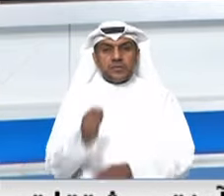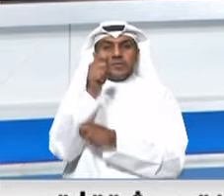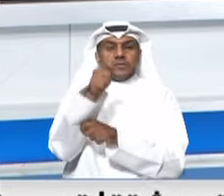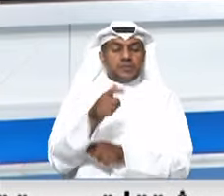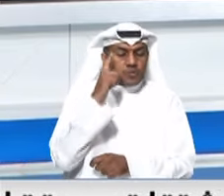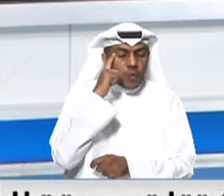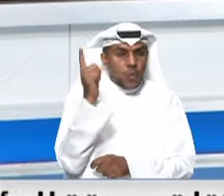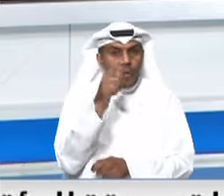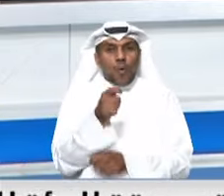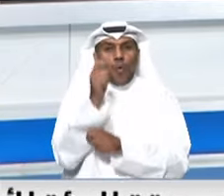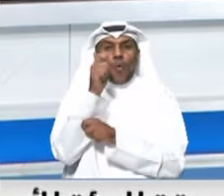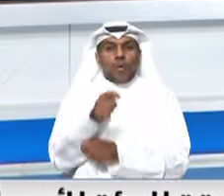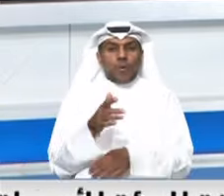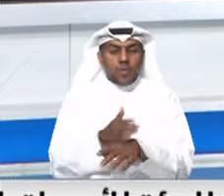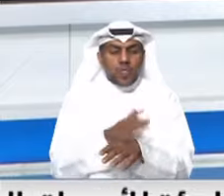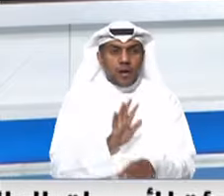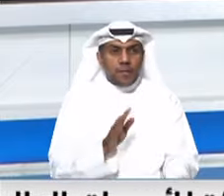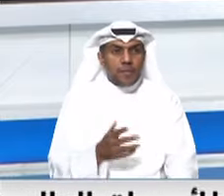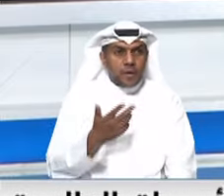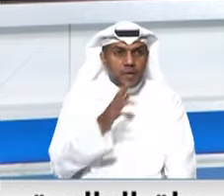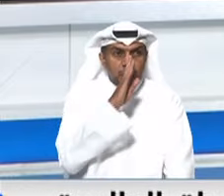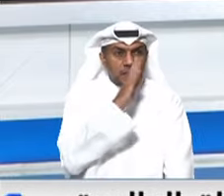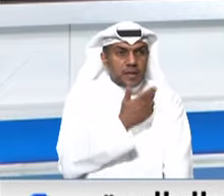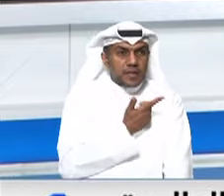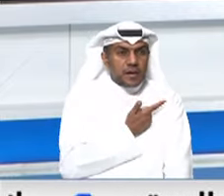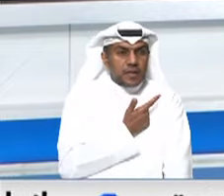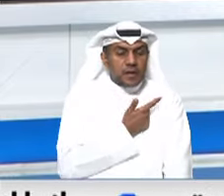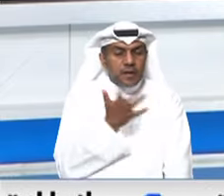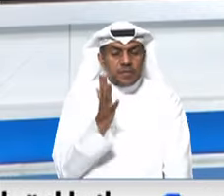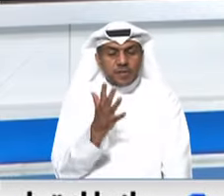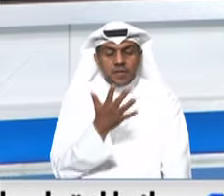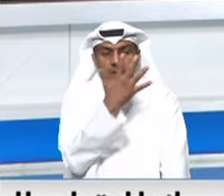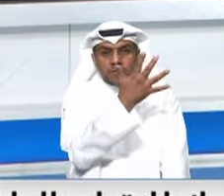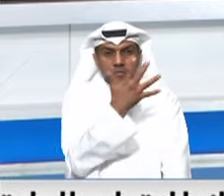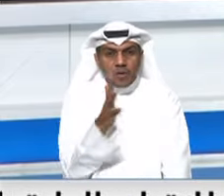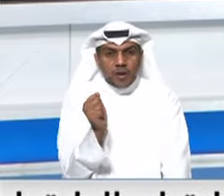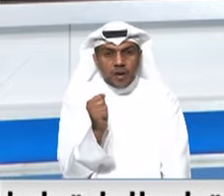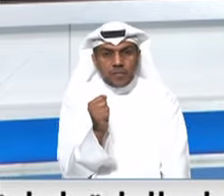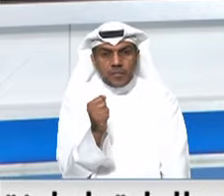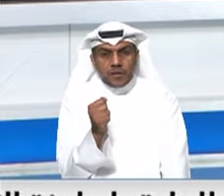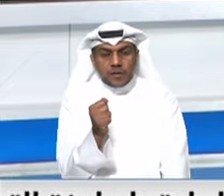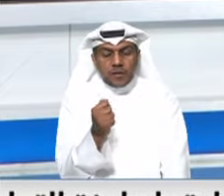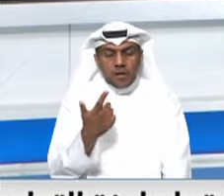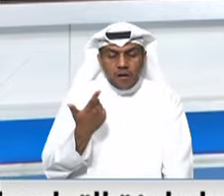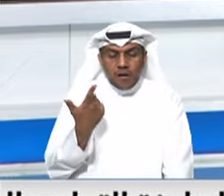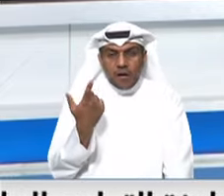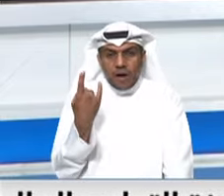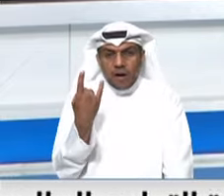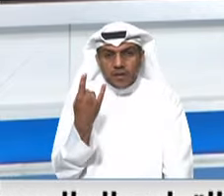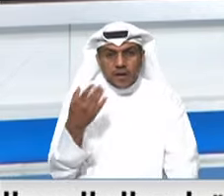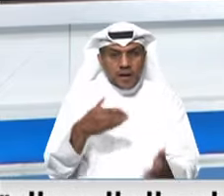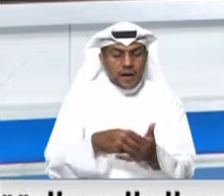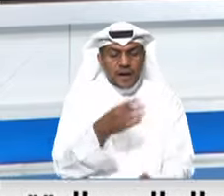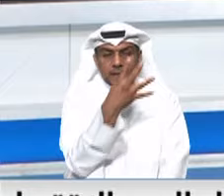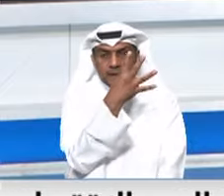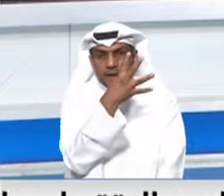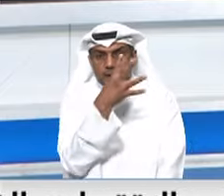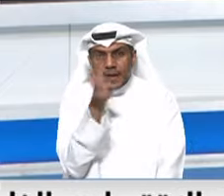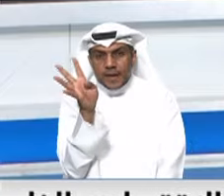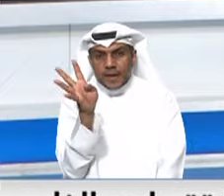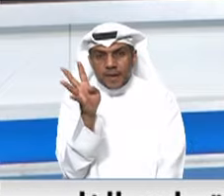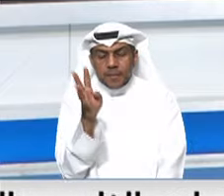الرياح ايضا يستمر ليوم الاثنين والثلاثه وسرعه الرياح ما بين ال 15 الى 55 وفي يوم الثث من 10 الى 40 ي م في